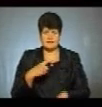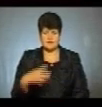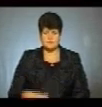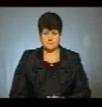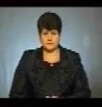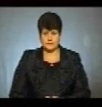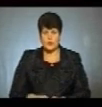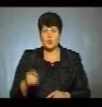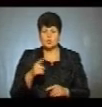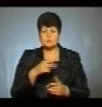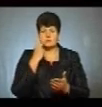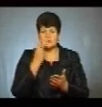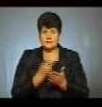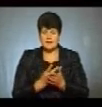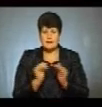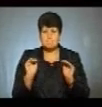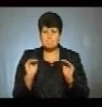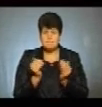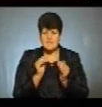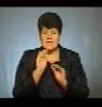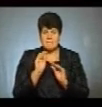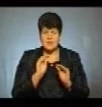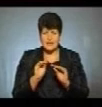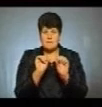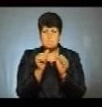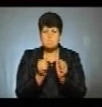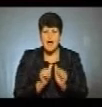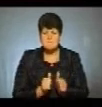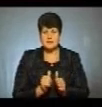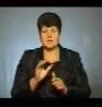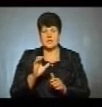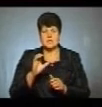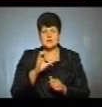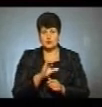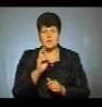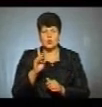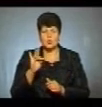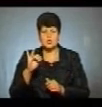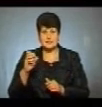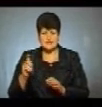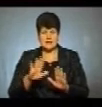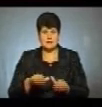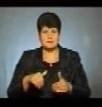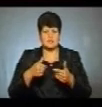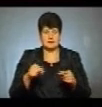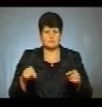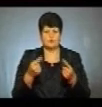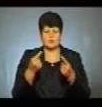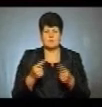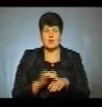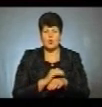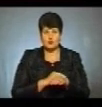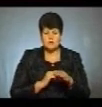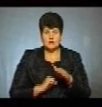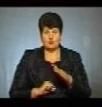У Тернополі презентували міні-макет пам'ятника Соломії Крушельницькій, який передали засновниці благодійного фонду «Соломія»